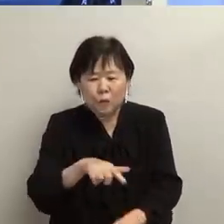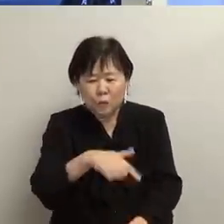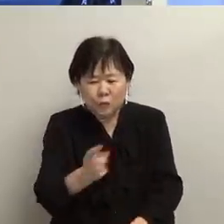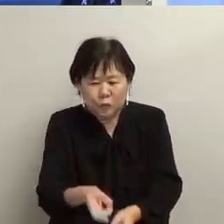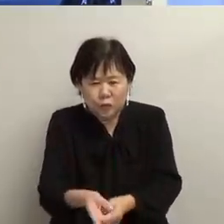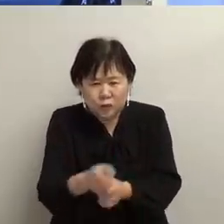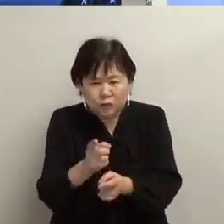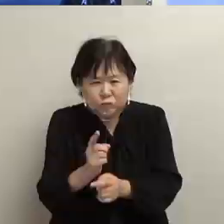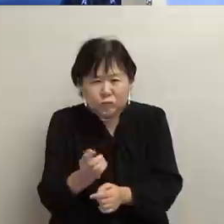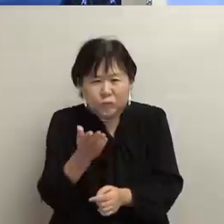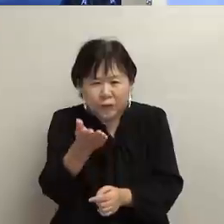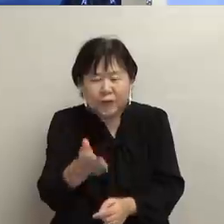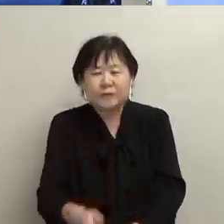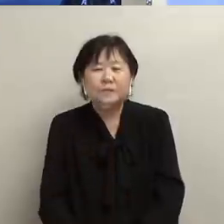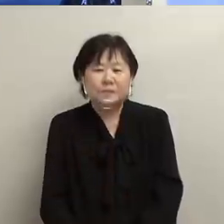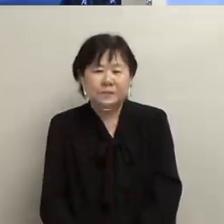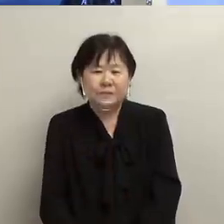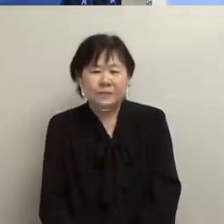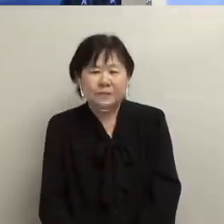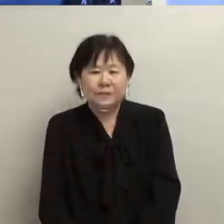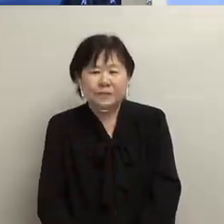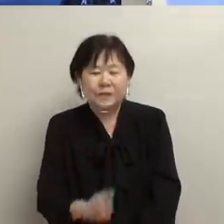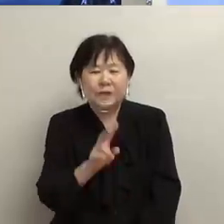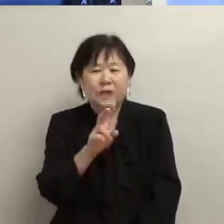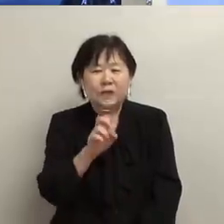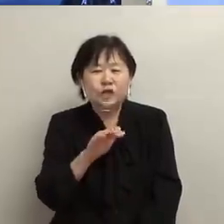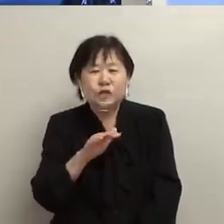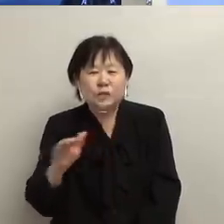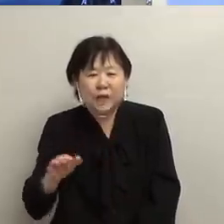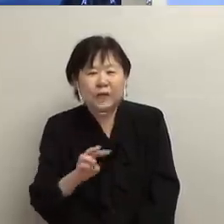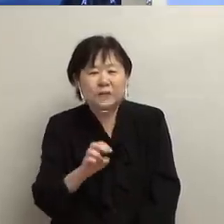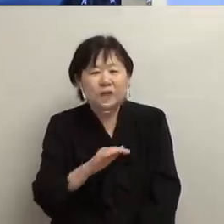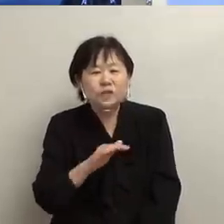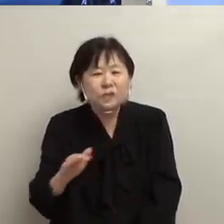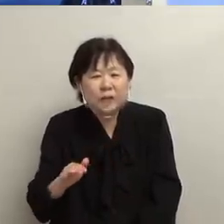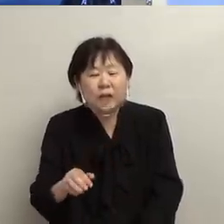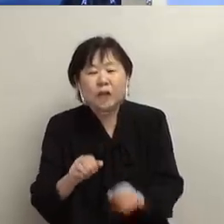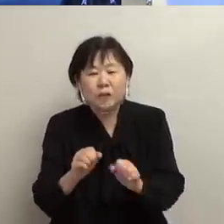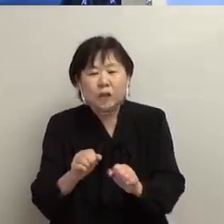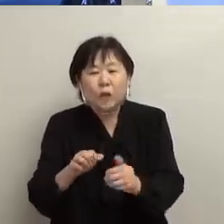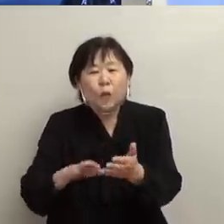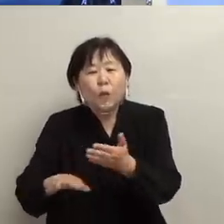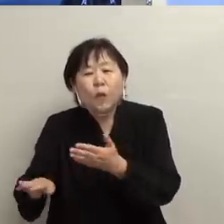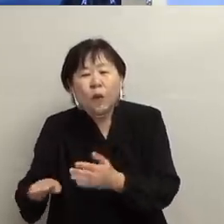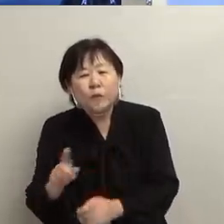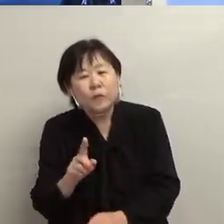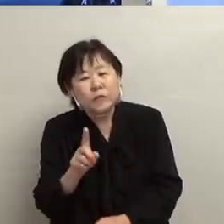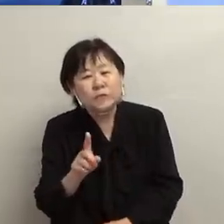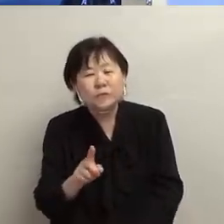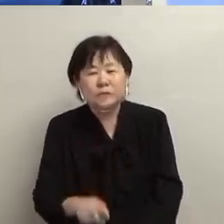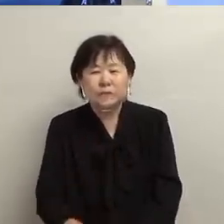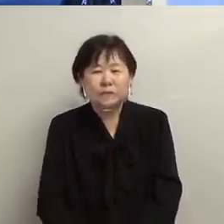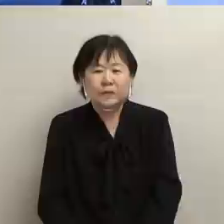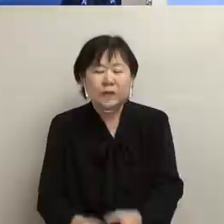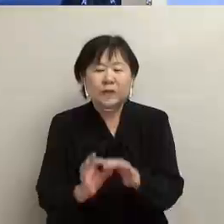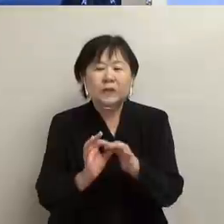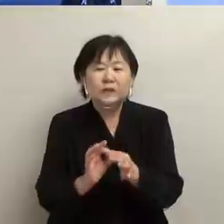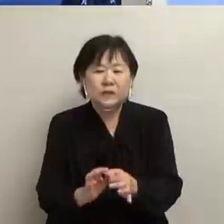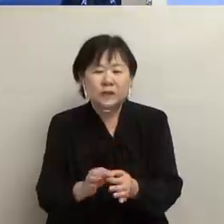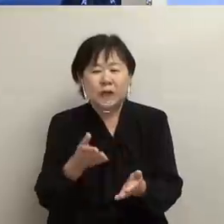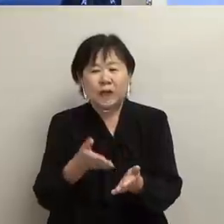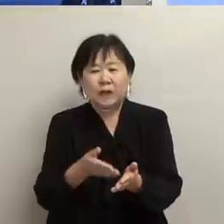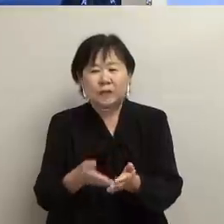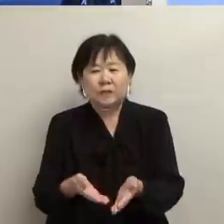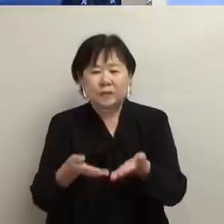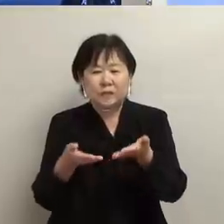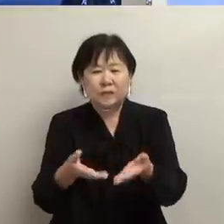かあるいはその20代30代だけやって他はどうなのかみたいな議論があったんでそのてついてちょっと申し上げておきたいと思うん